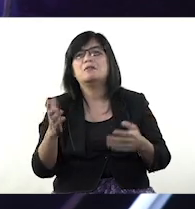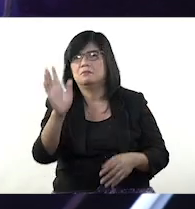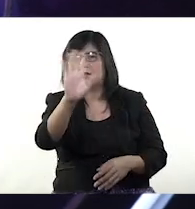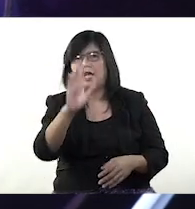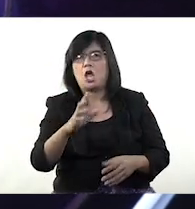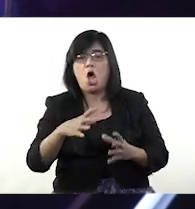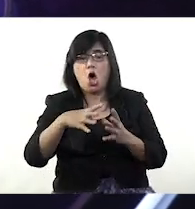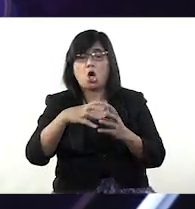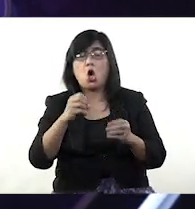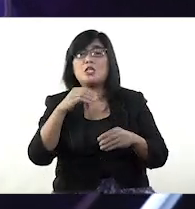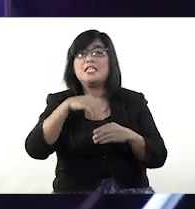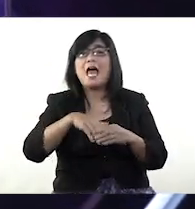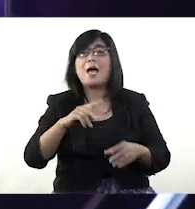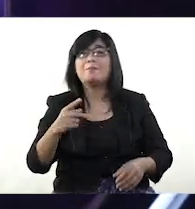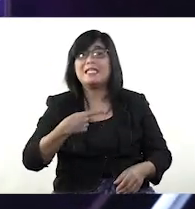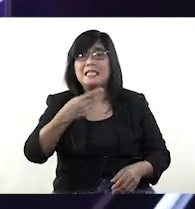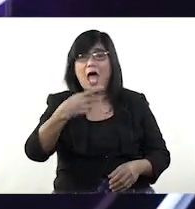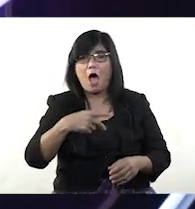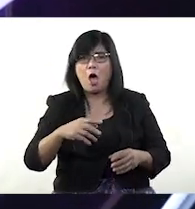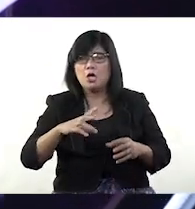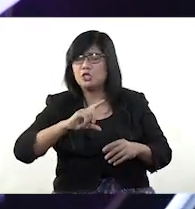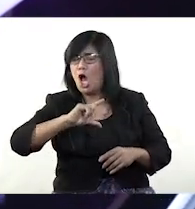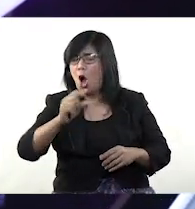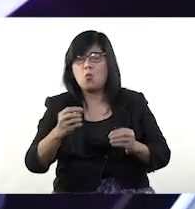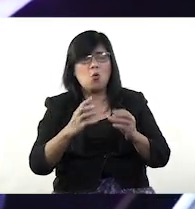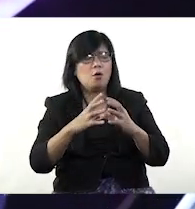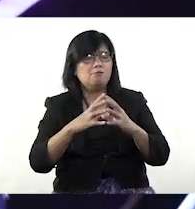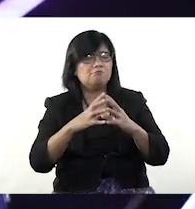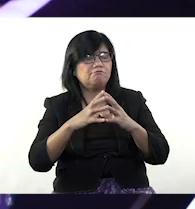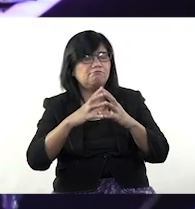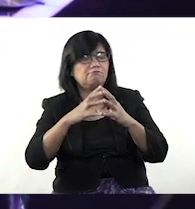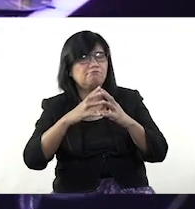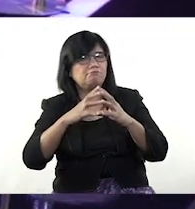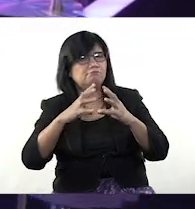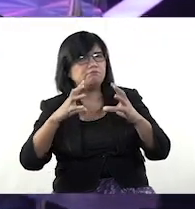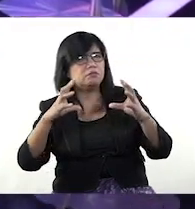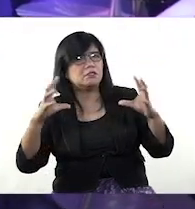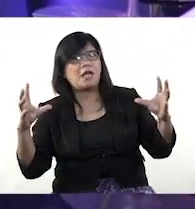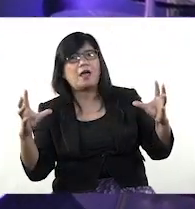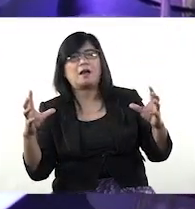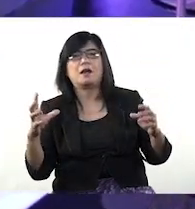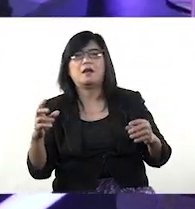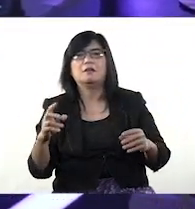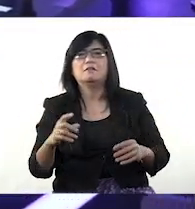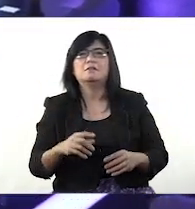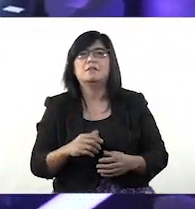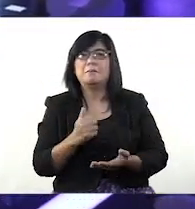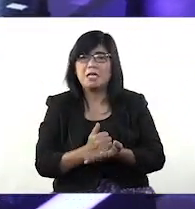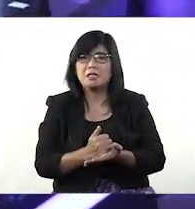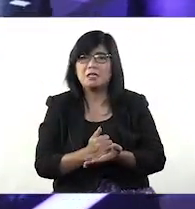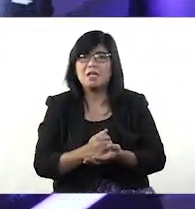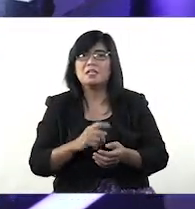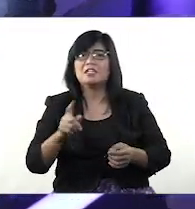percaya Hai mereka yang hidup di dalam Kristus Jika dia benar-benar bersandar pada Tuhan jika dia bersetuju